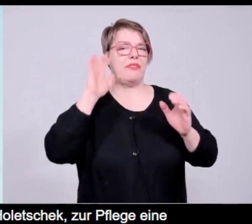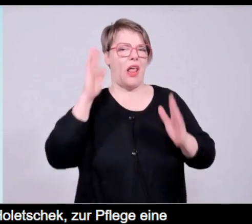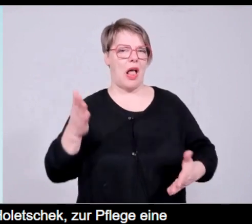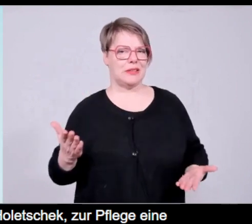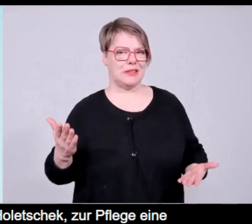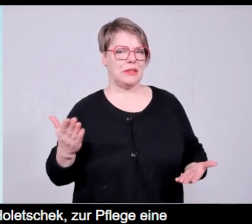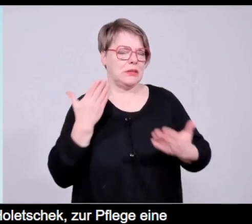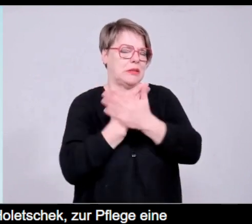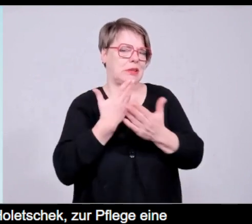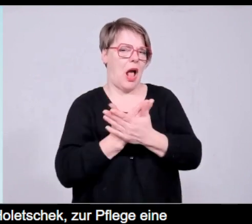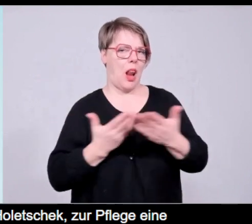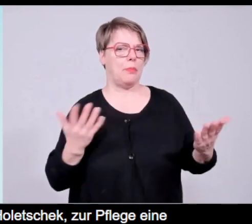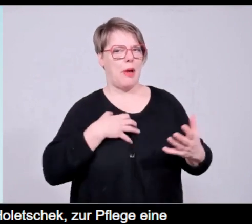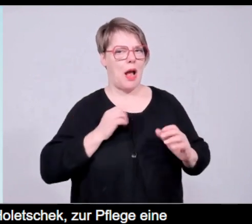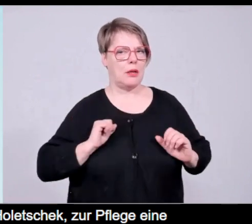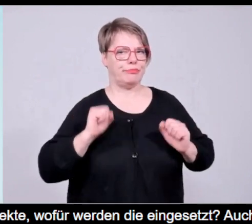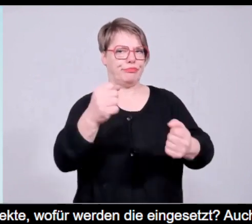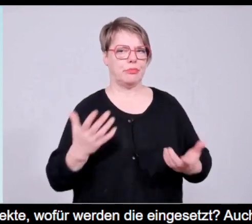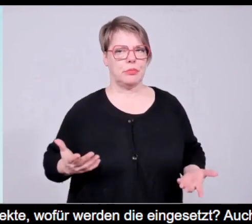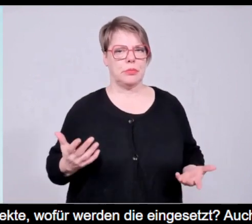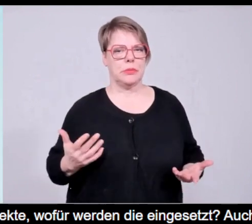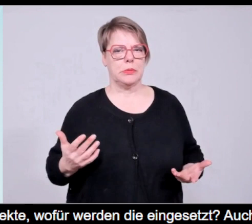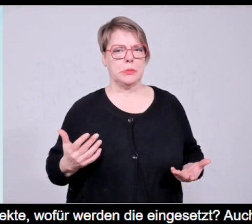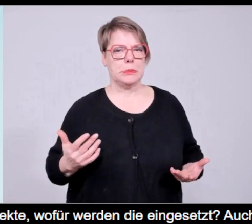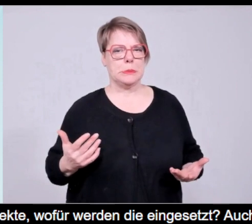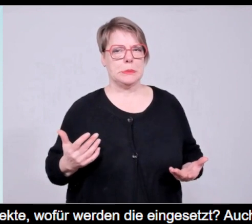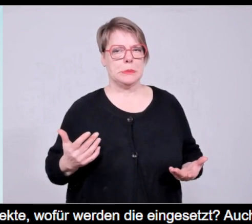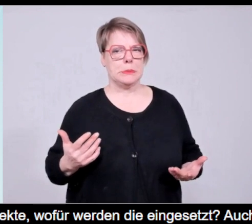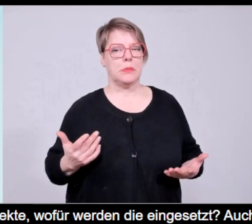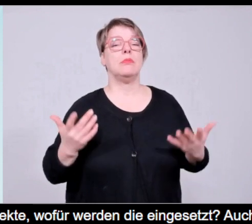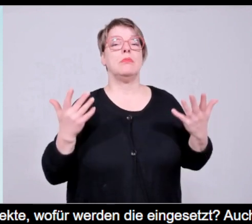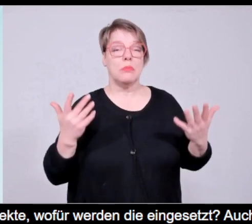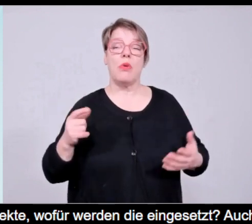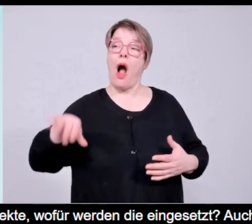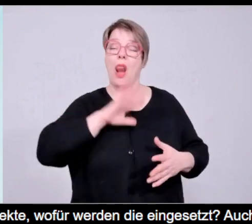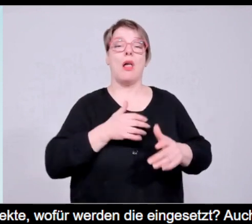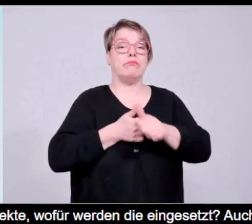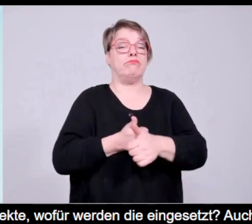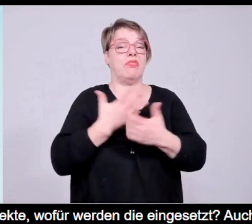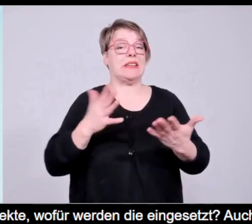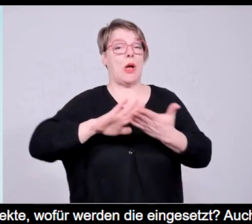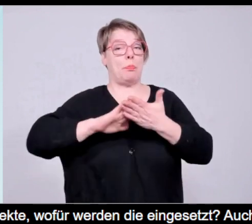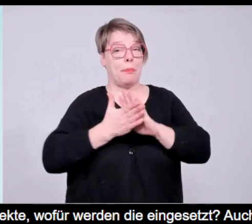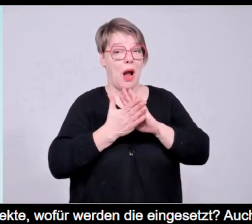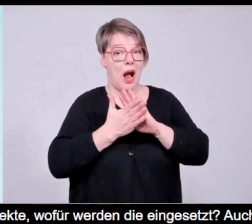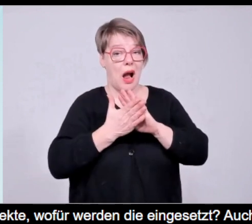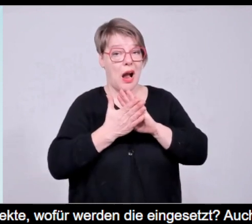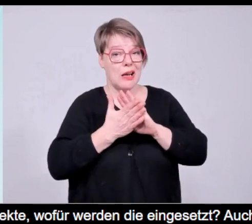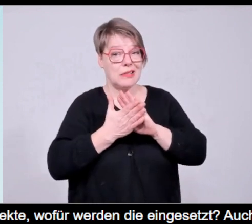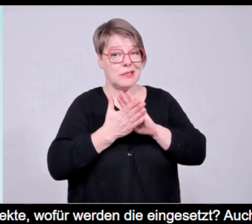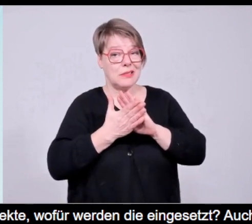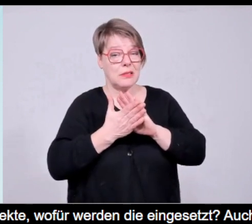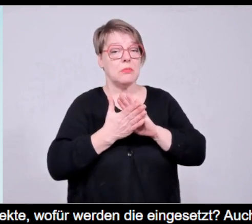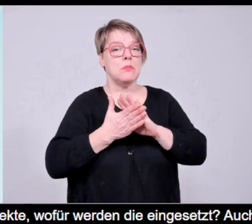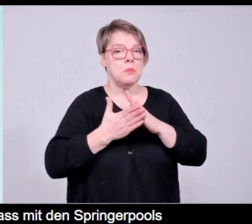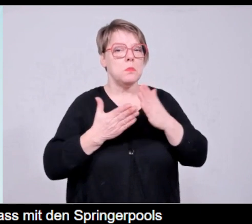Ministerpräsidenten vereinbart, dass das dann gilt. Dann kann man sich darauf einstellen, dann kann man entsprechend die Software so programmieren, dass es